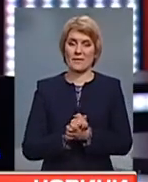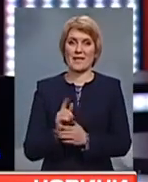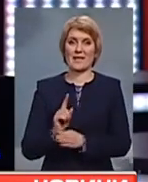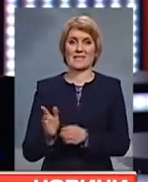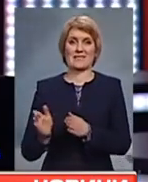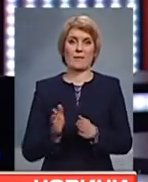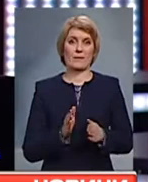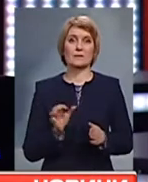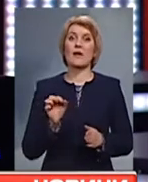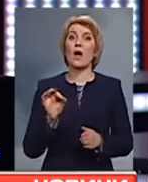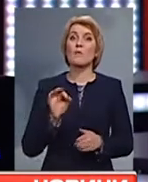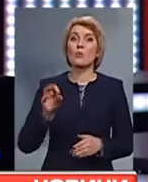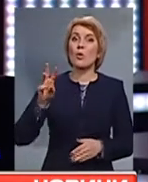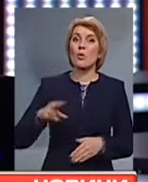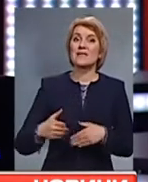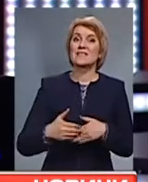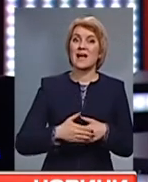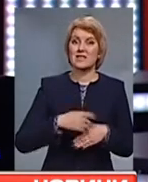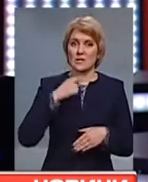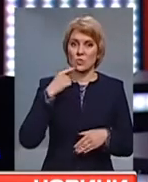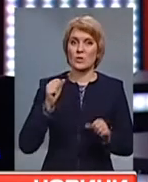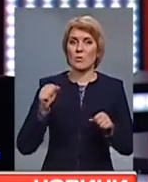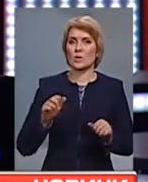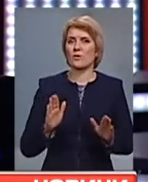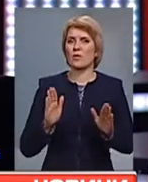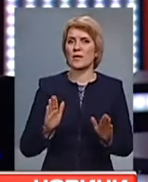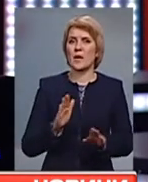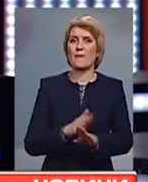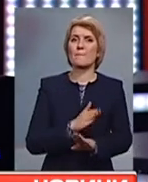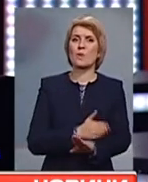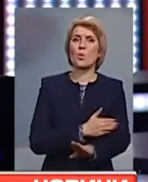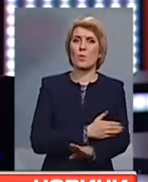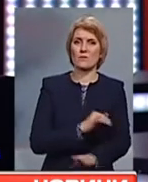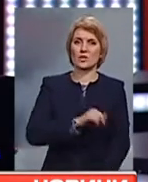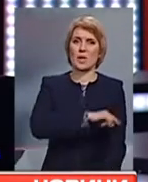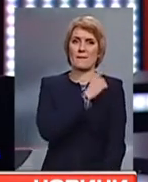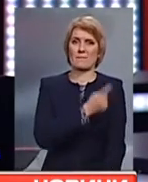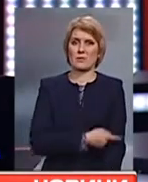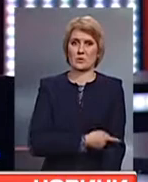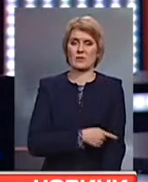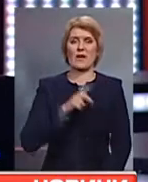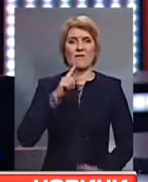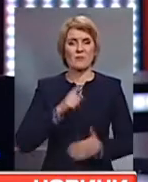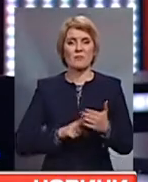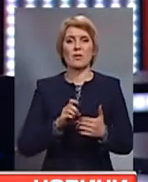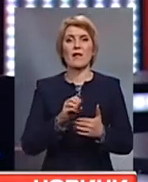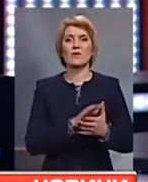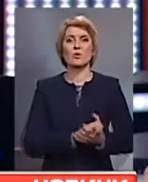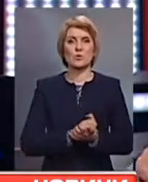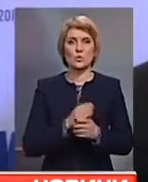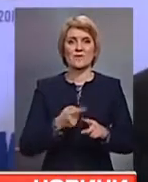може йти лише про їх продовження та посилення. Прем'єр упевнений, в цьому питанні Євросоюзу вдасться зберегти